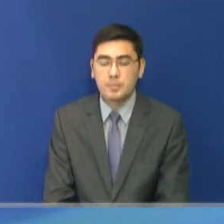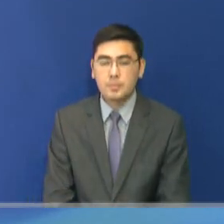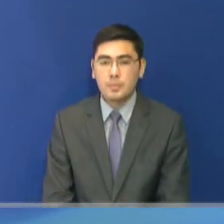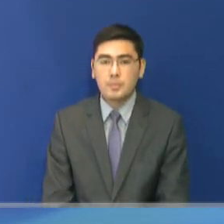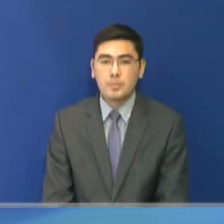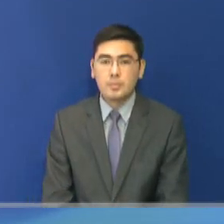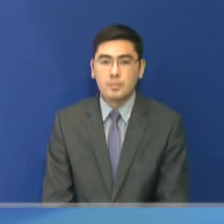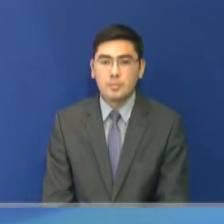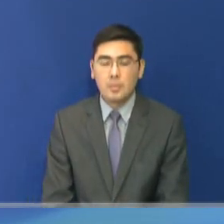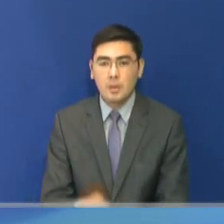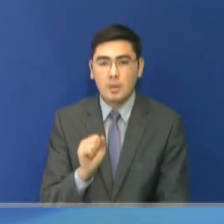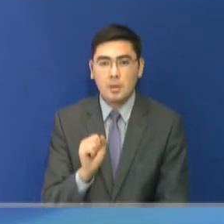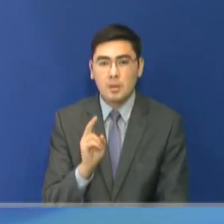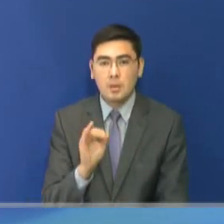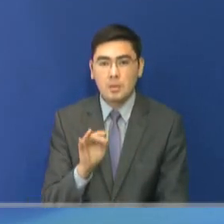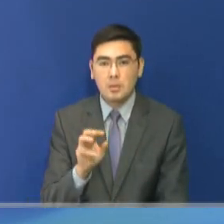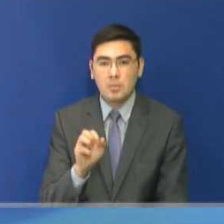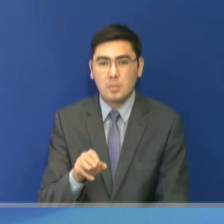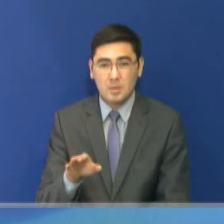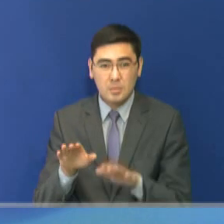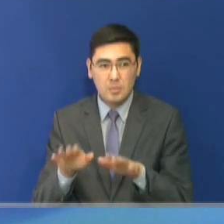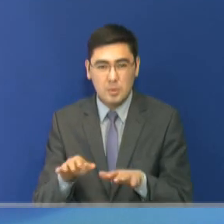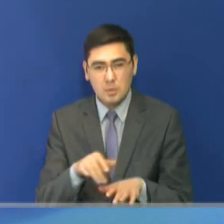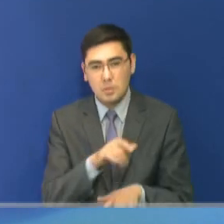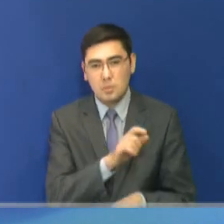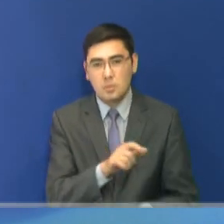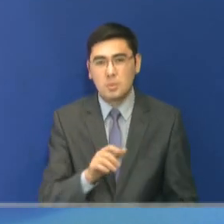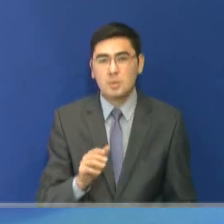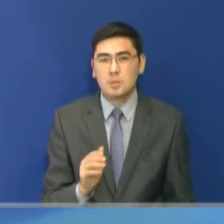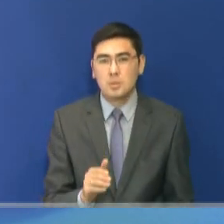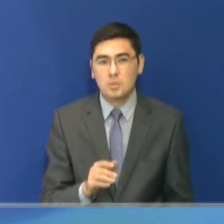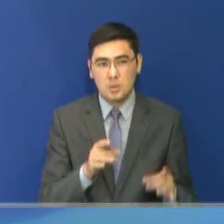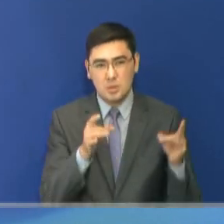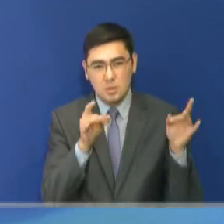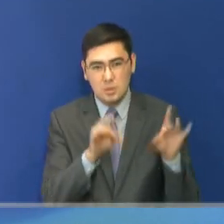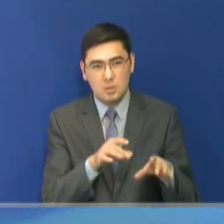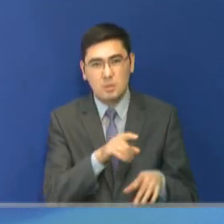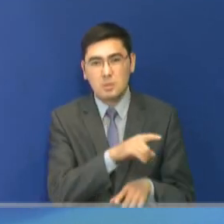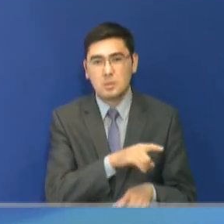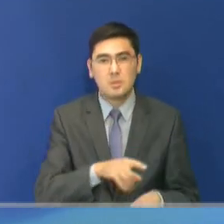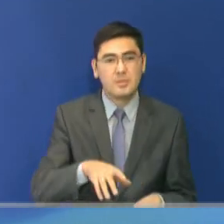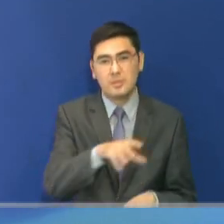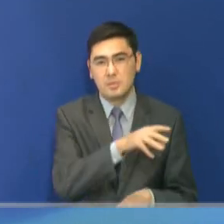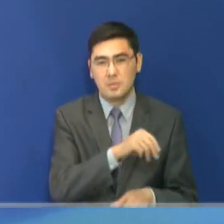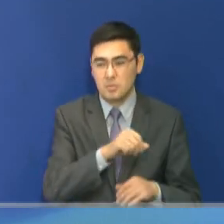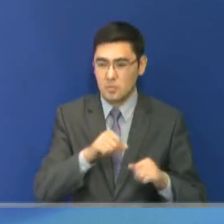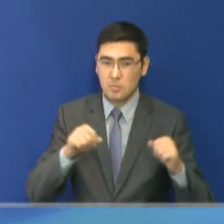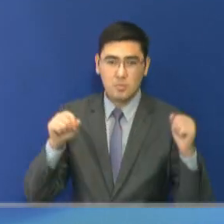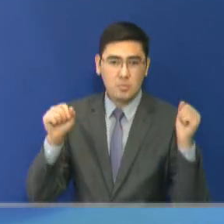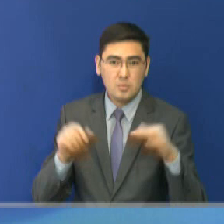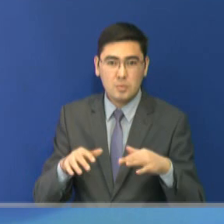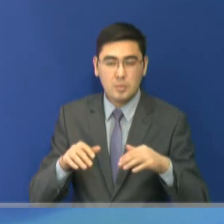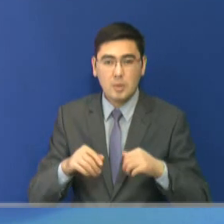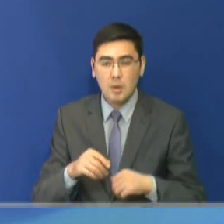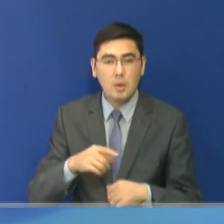Перед городским акиматом собрались собственники ресторанов и кафе, которые лишились доходов в связи с карантинными ограничениями. Они просили